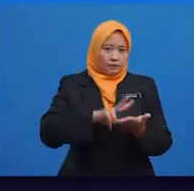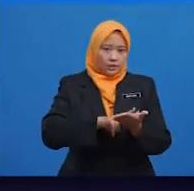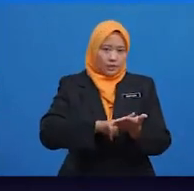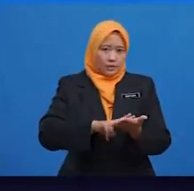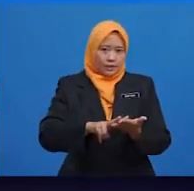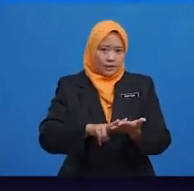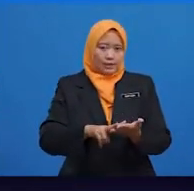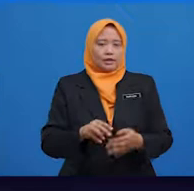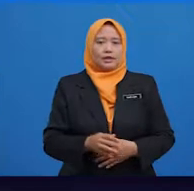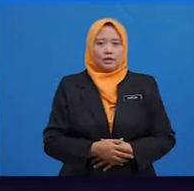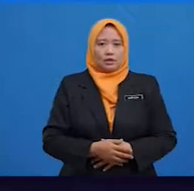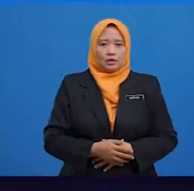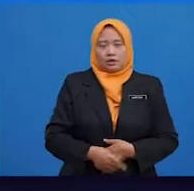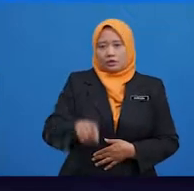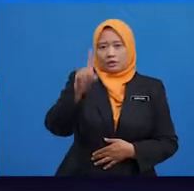melebihi